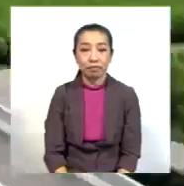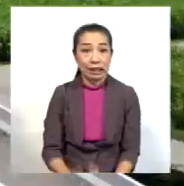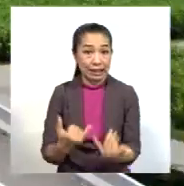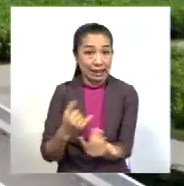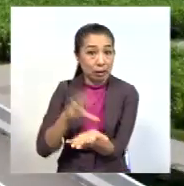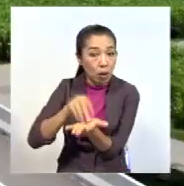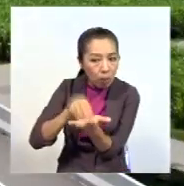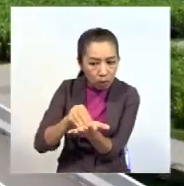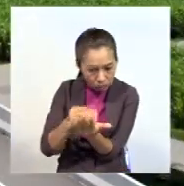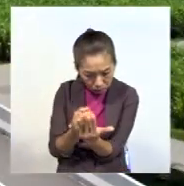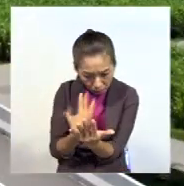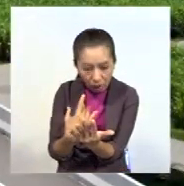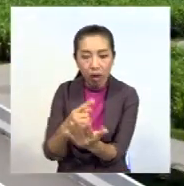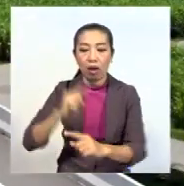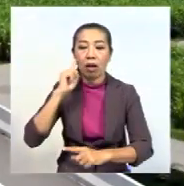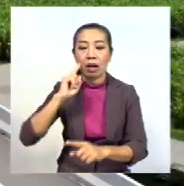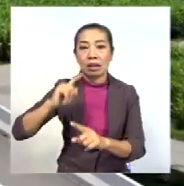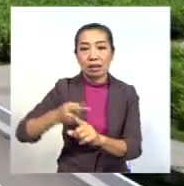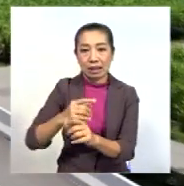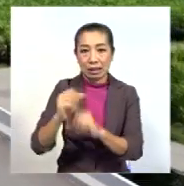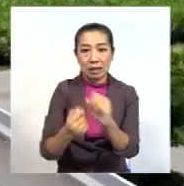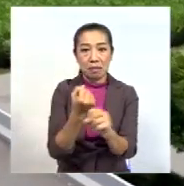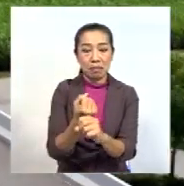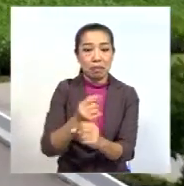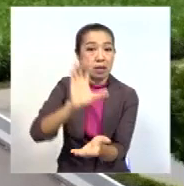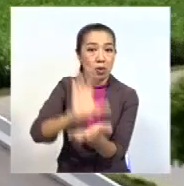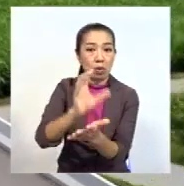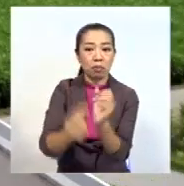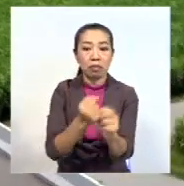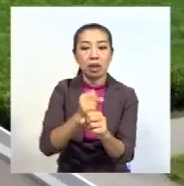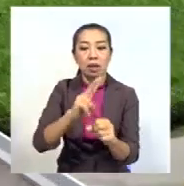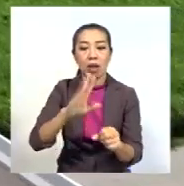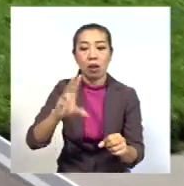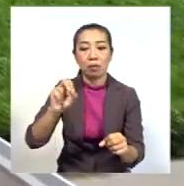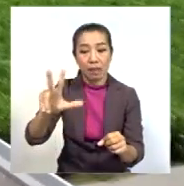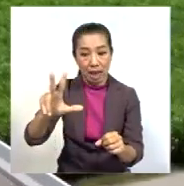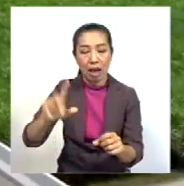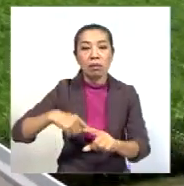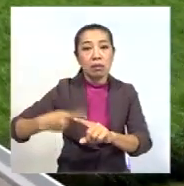มูลล่าสุดนะคะก็พบว่าในช่วง3เดือนแรกของปีงบประมาณ2563